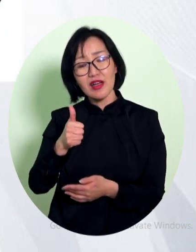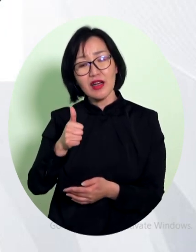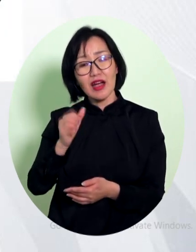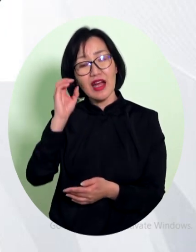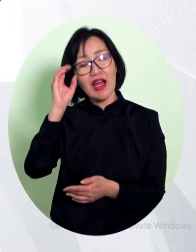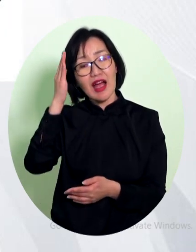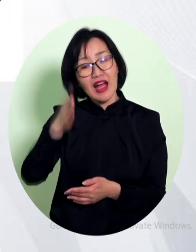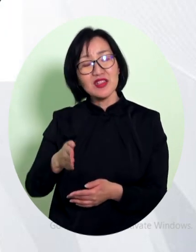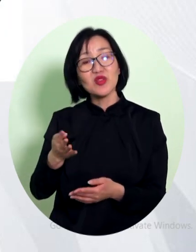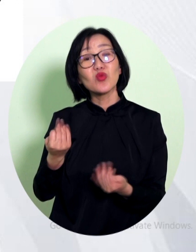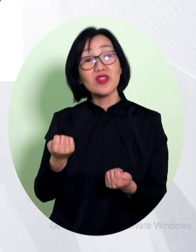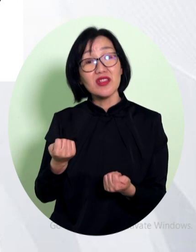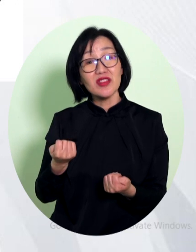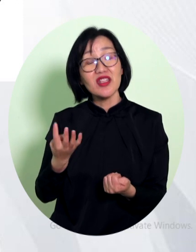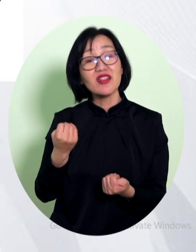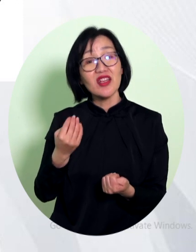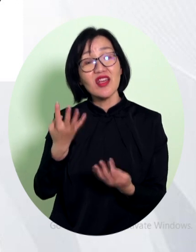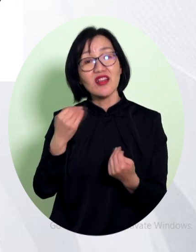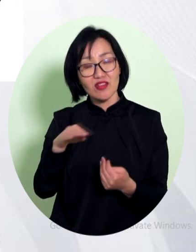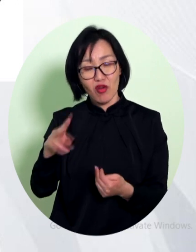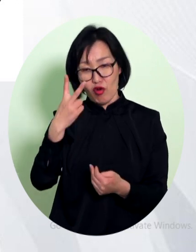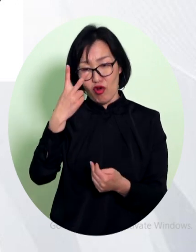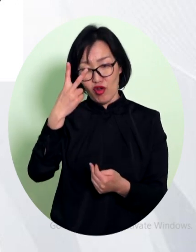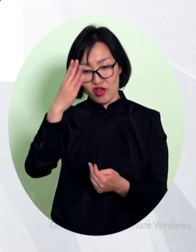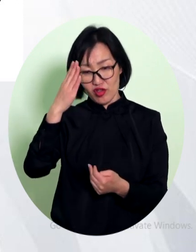лээ? Хэдэн хэсэг болсон?